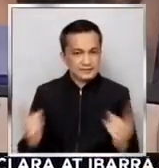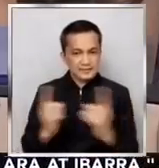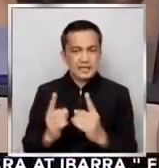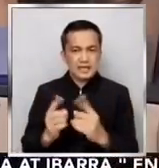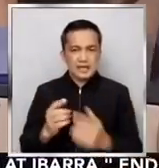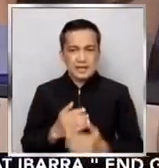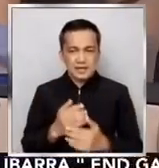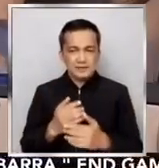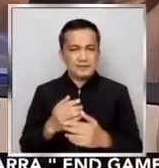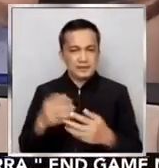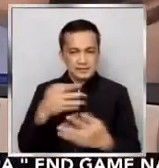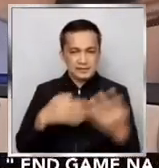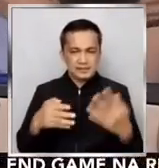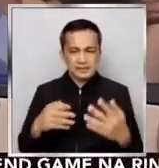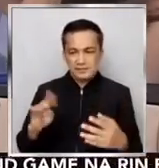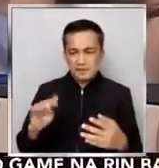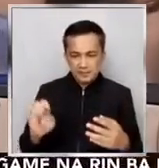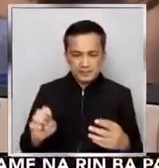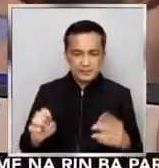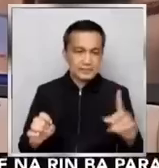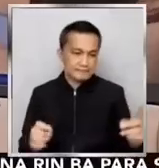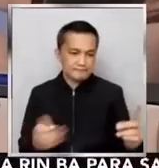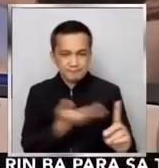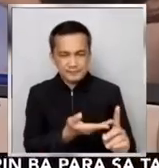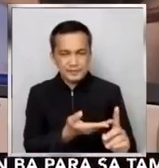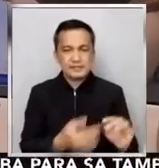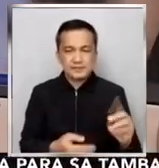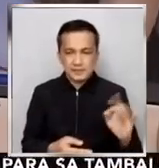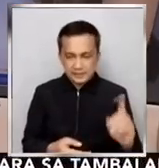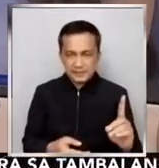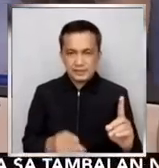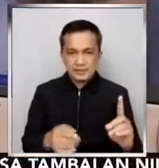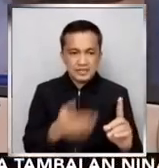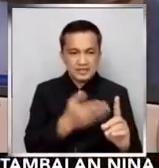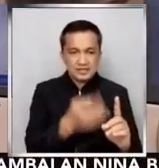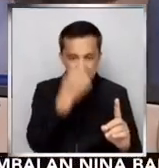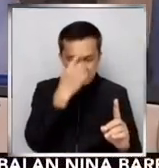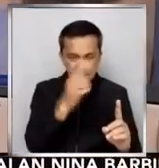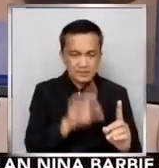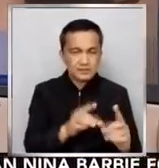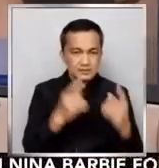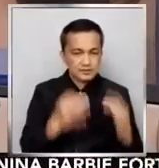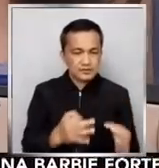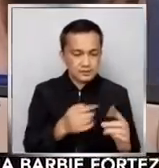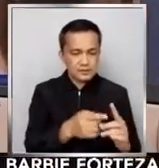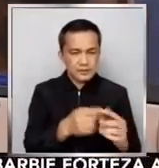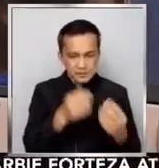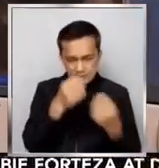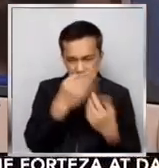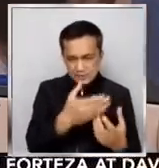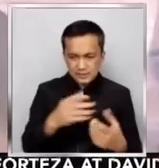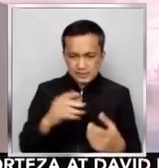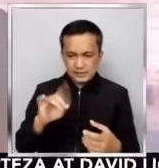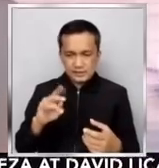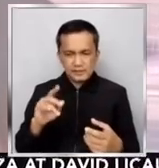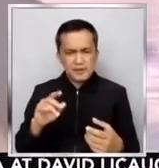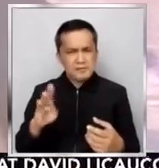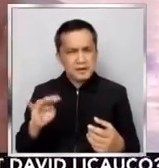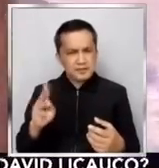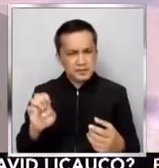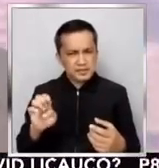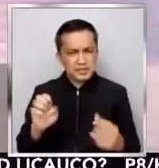Barbie at Chuck. At ang single by choice na si David, binigyan ng hint ni Barbie kung paano